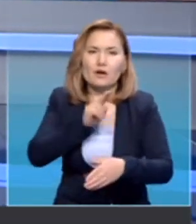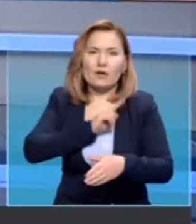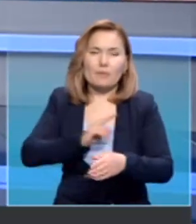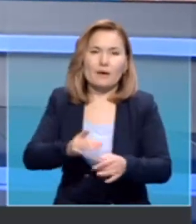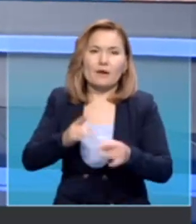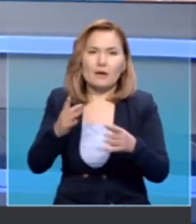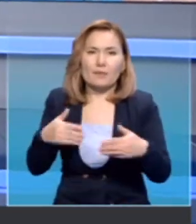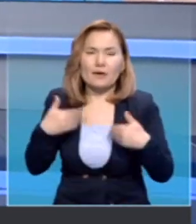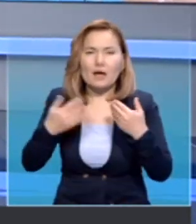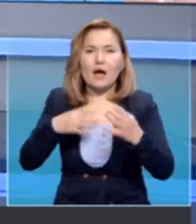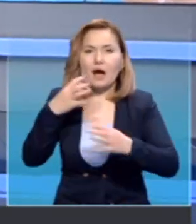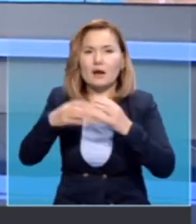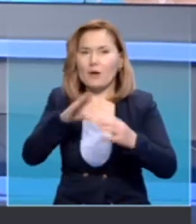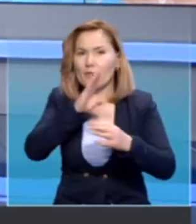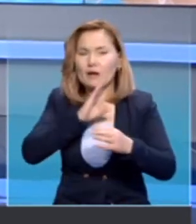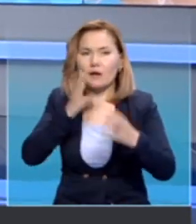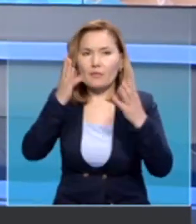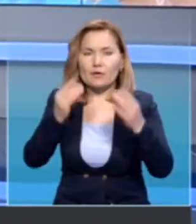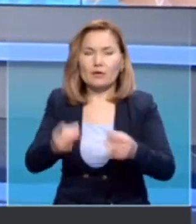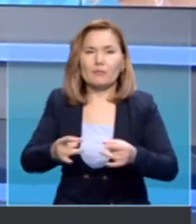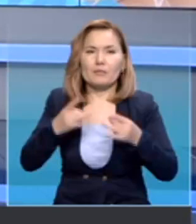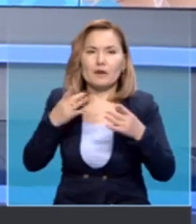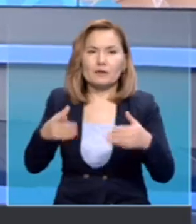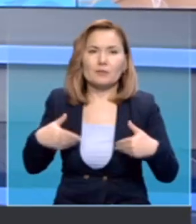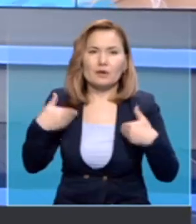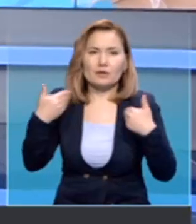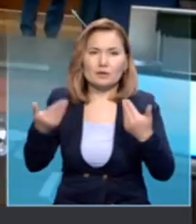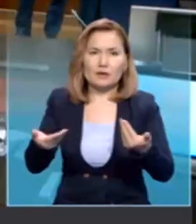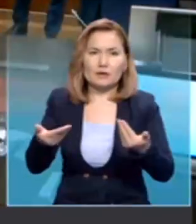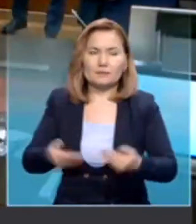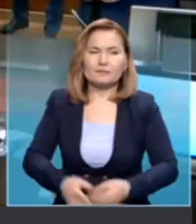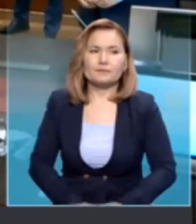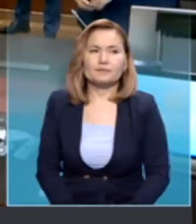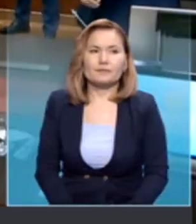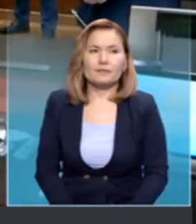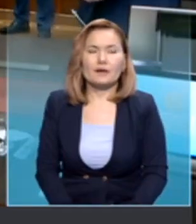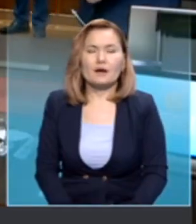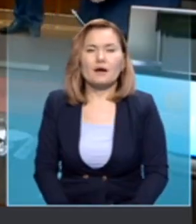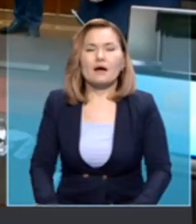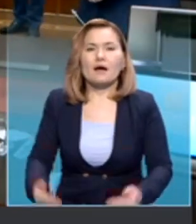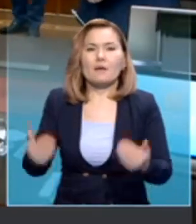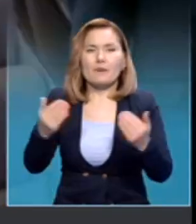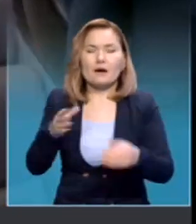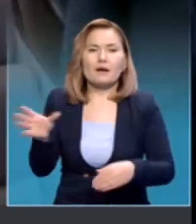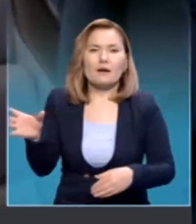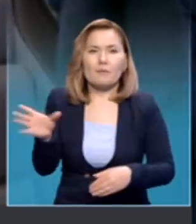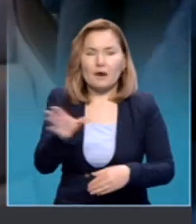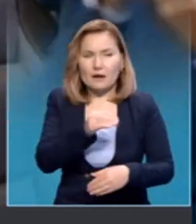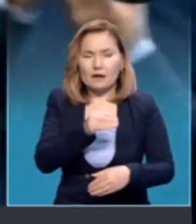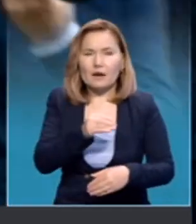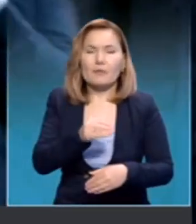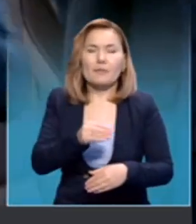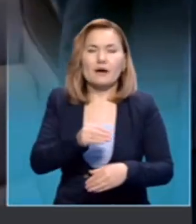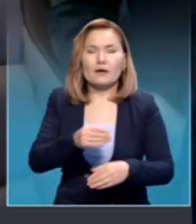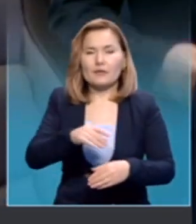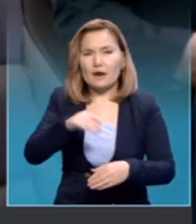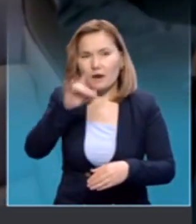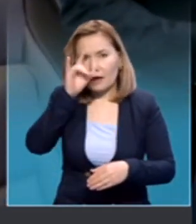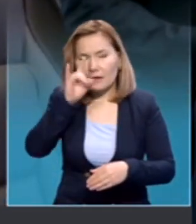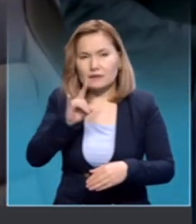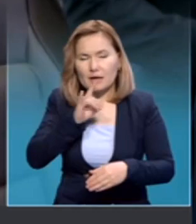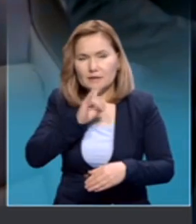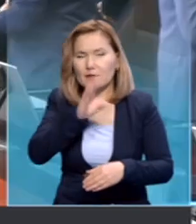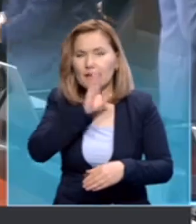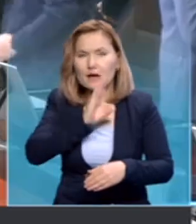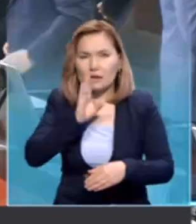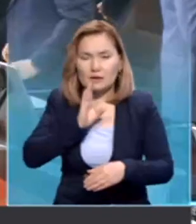қыз-келіншектерді халықаралық әйелдер күнімен құттықтады. Баршаңызды өзімнің атынан және барлық үкіметтің